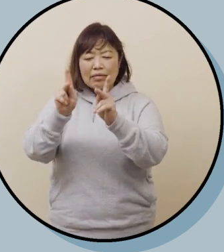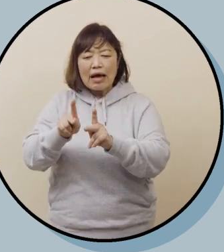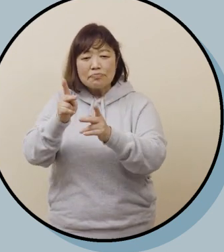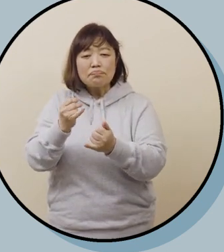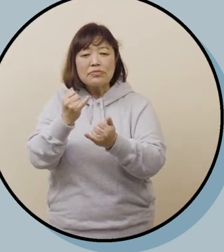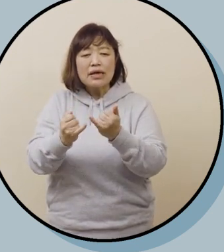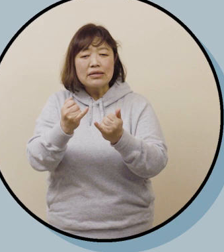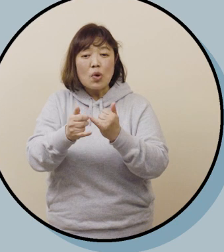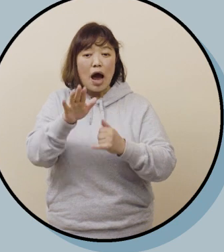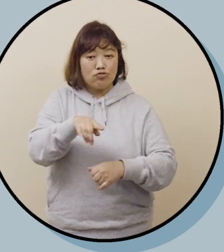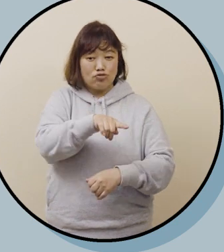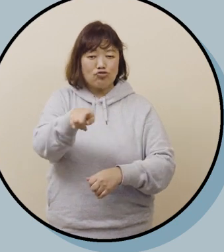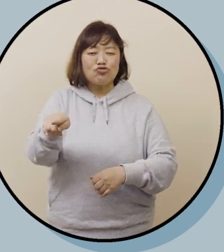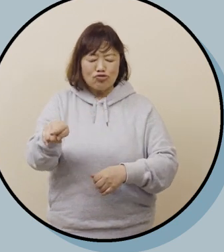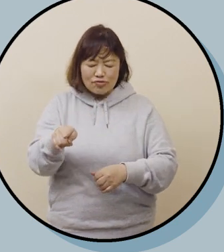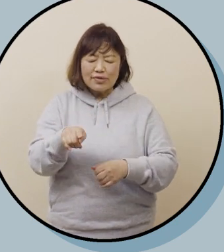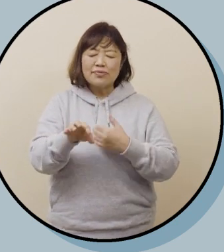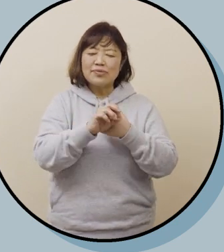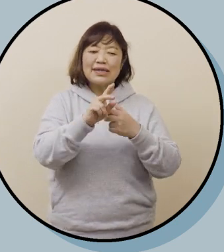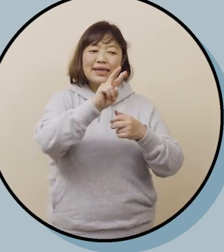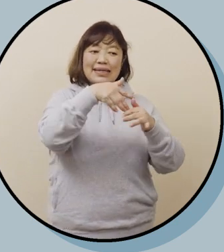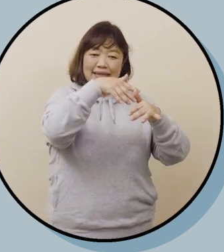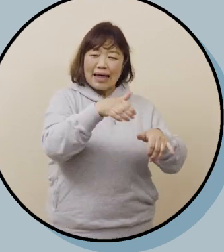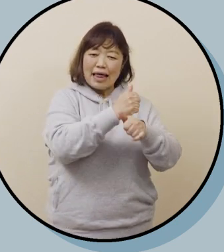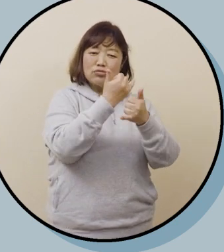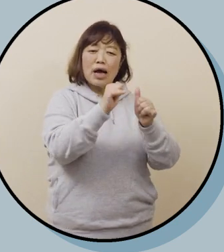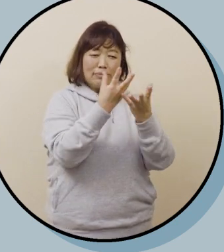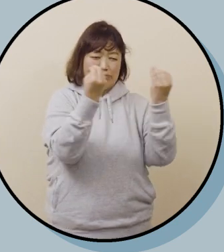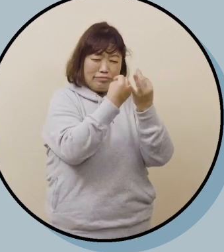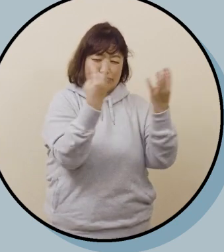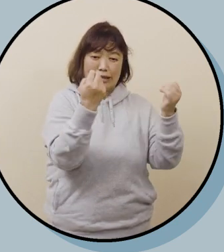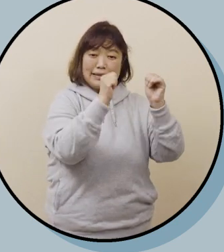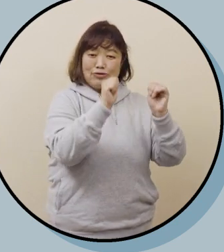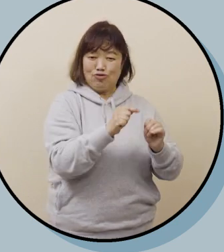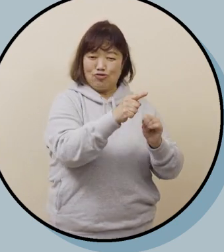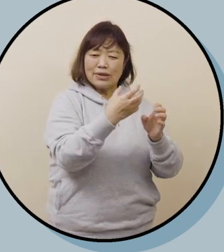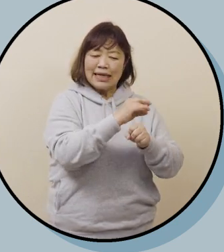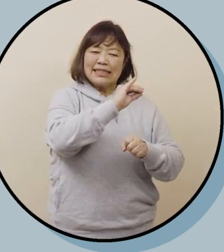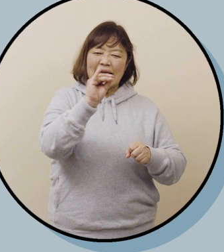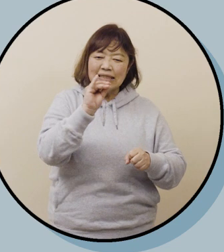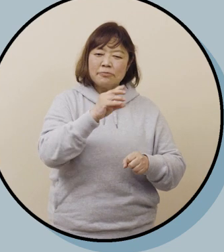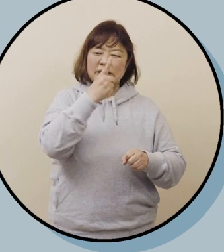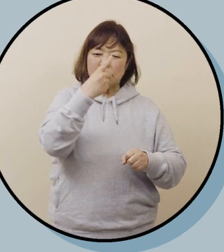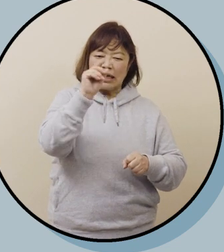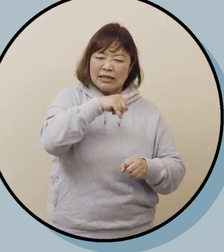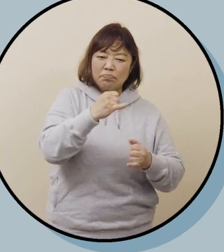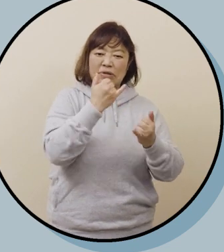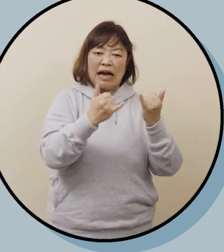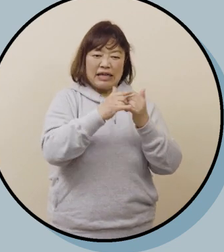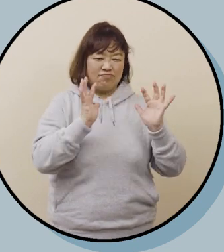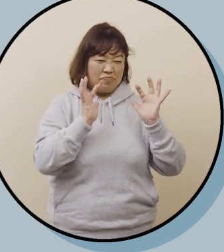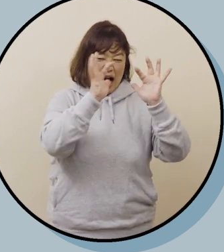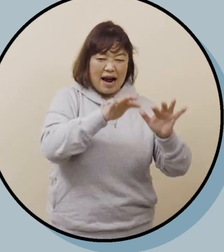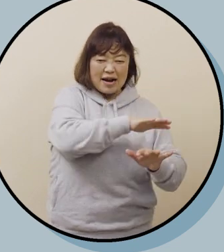で理系の研究とかだと例えば1000人とか1万人とかに対して